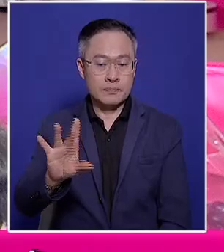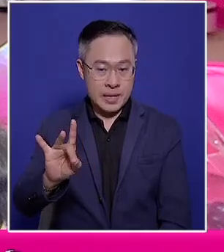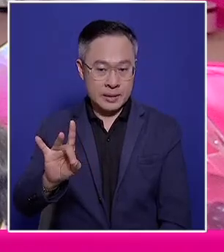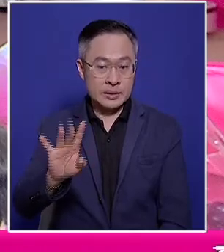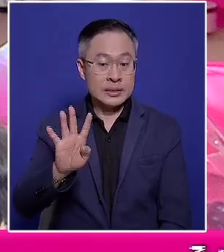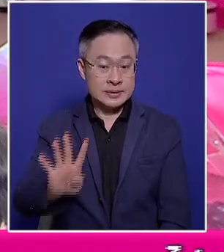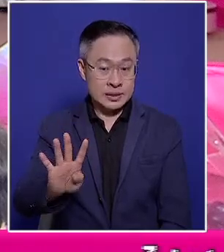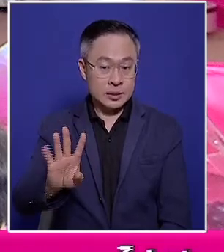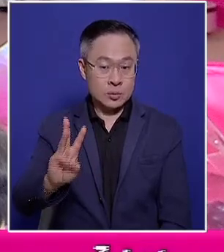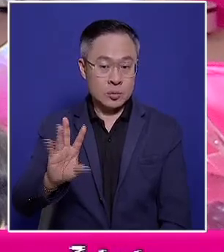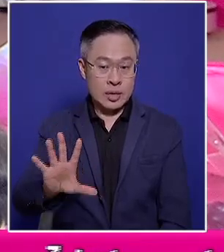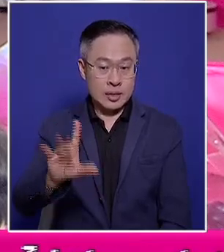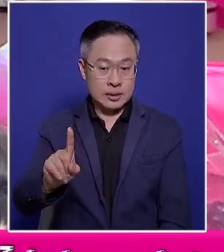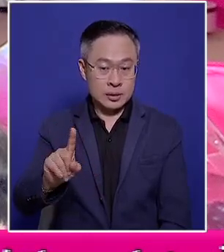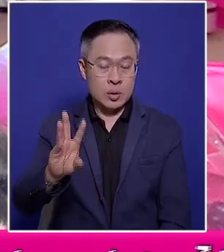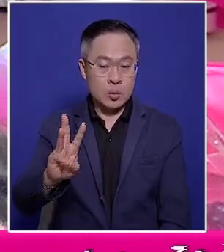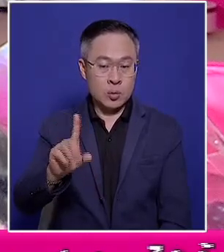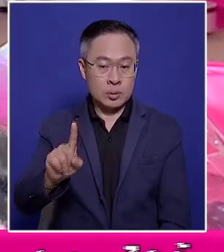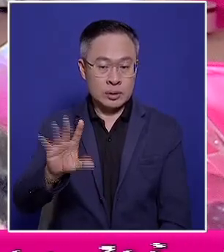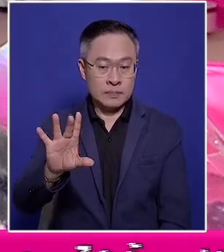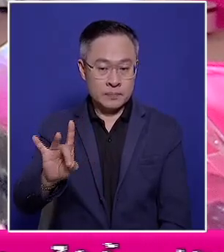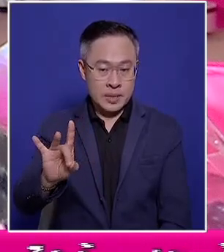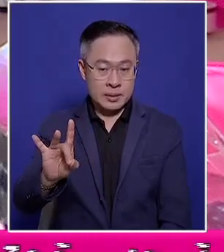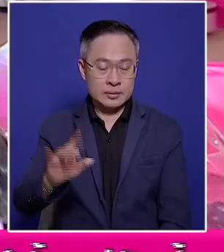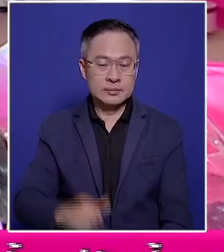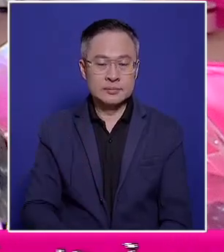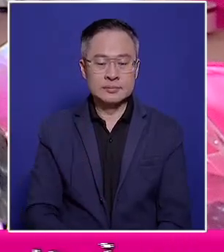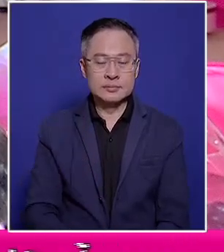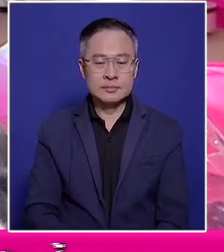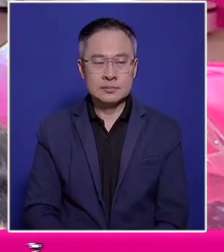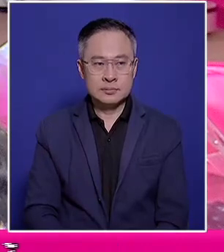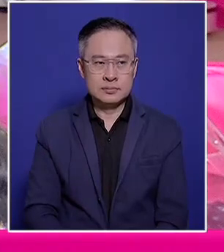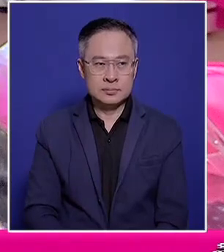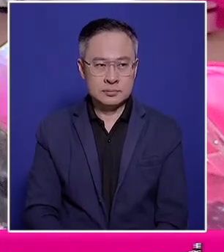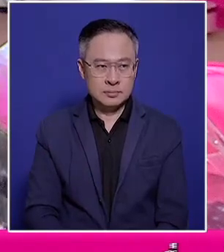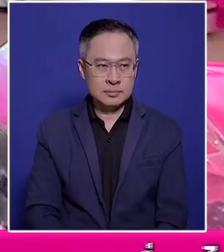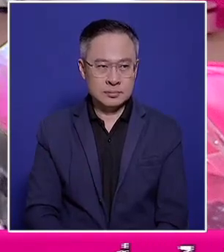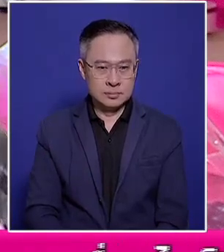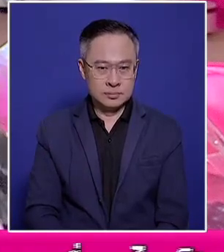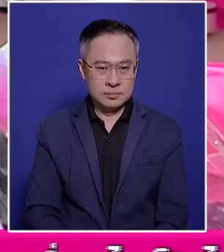8 4 6 5 1 6 1 8